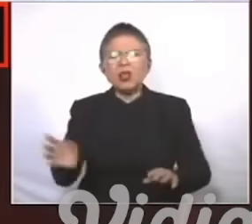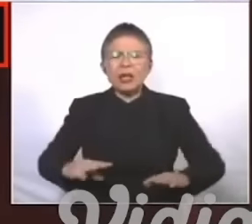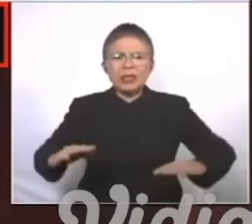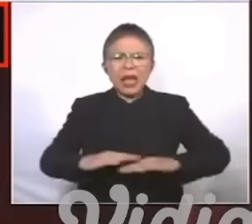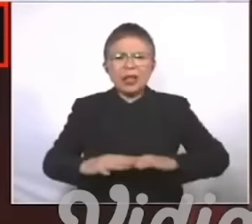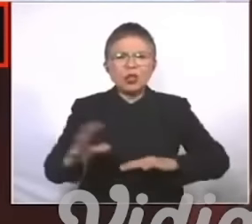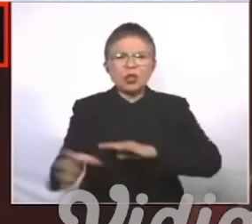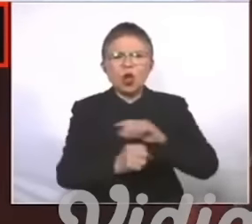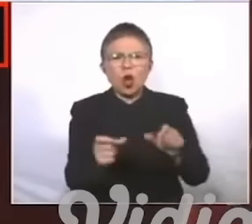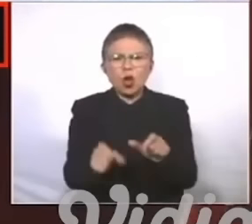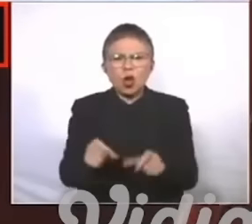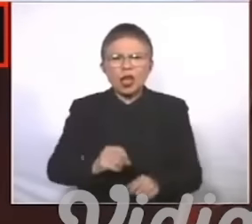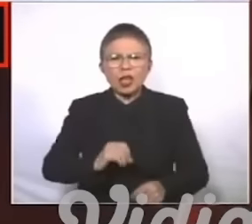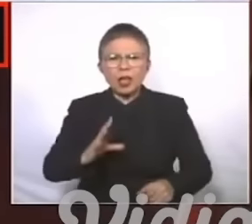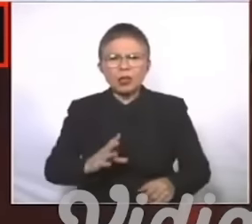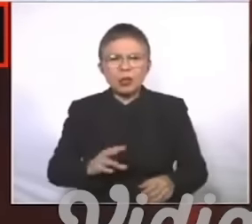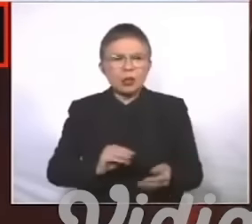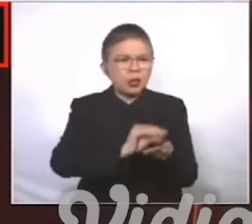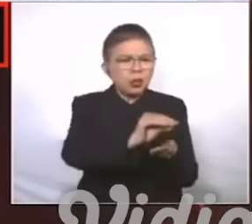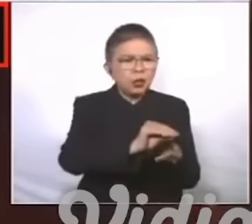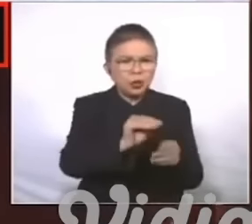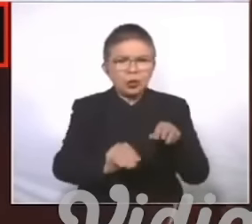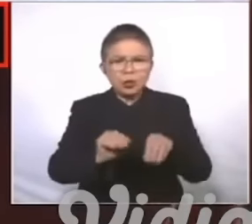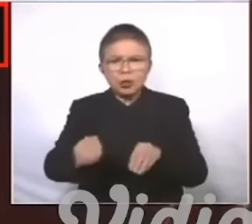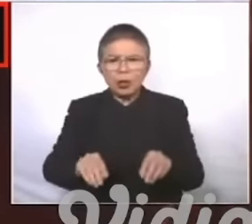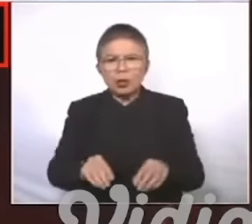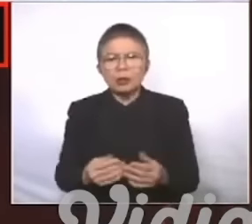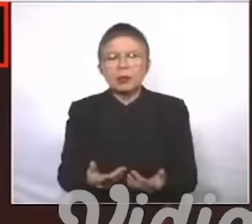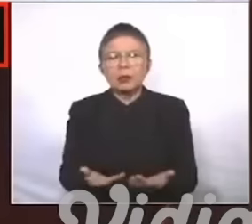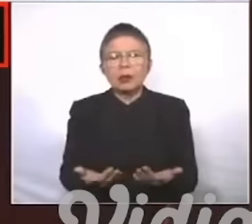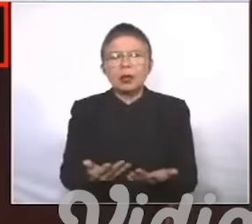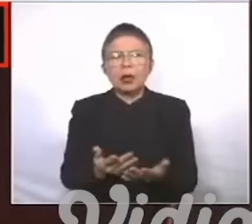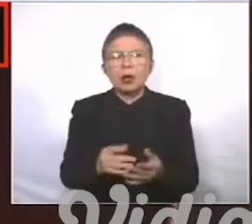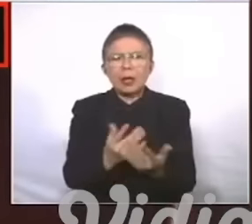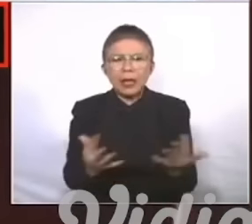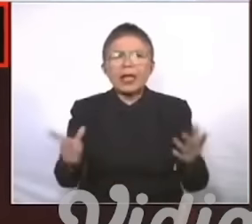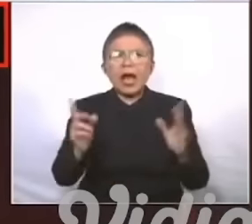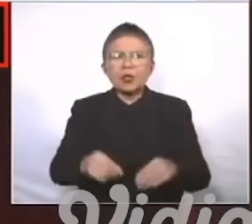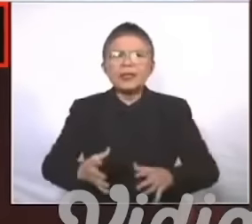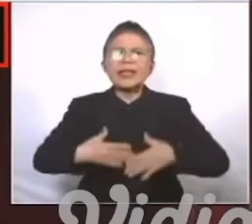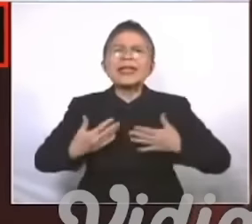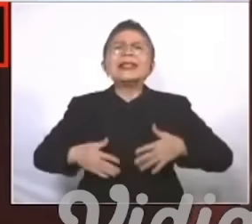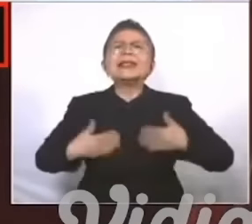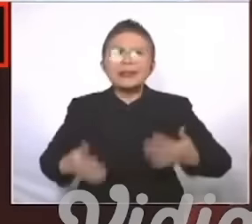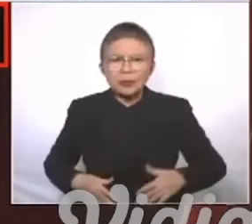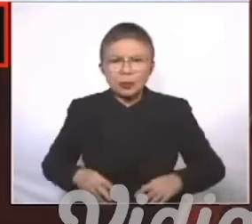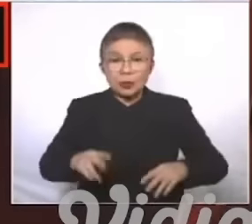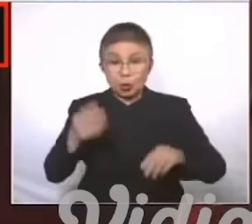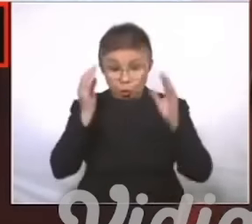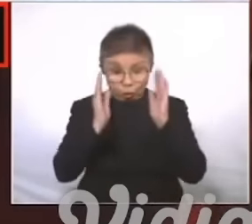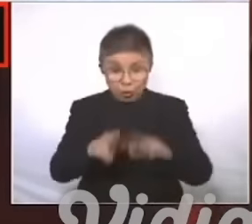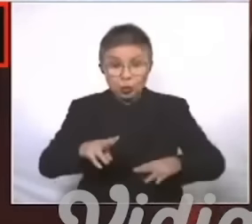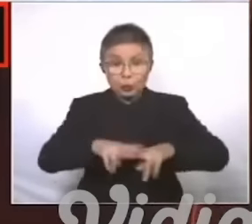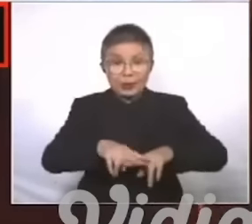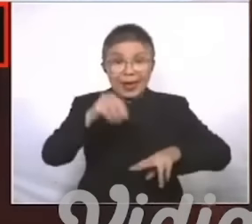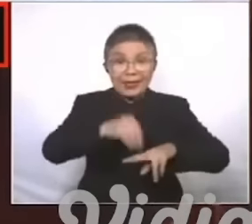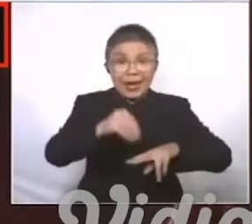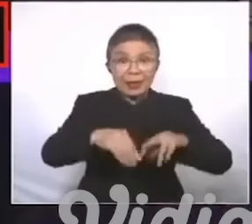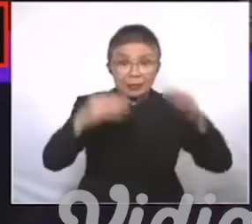dikuasai oleh segelintir orang terdistribusi dan rakyat ikut menikmati, terutama untuk lahan-lahan pertanian yang lebih produktif. Terima